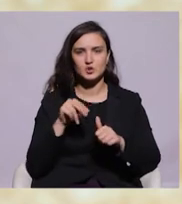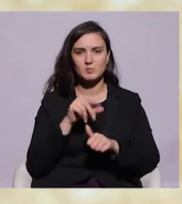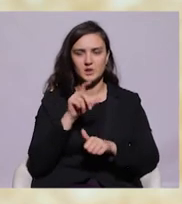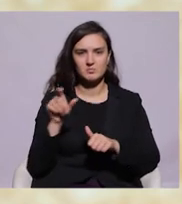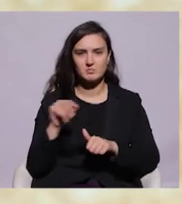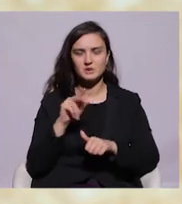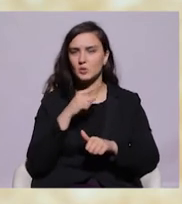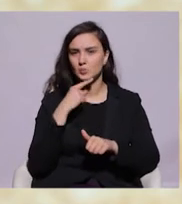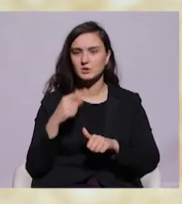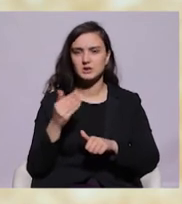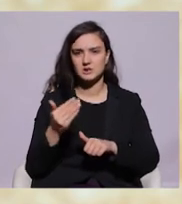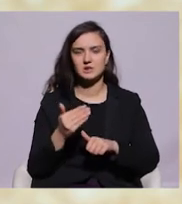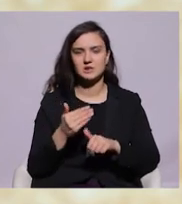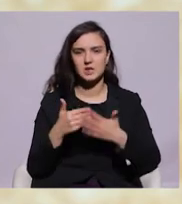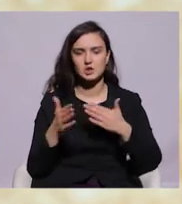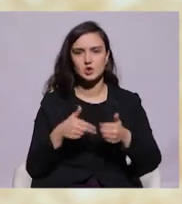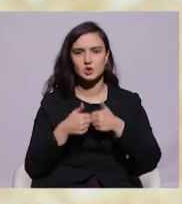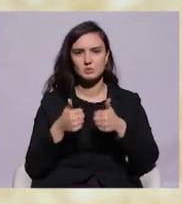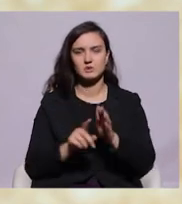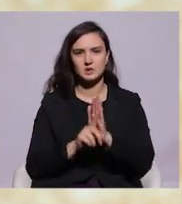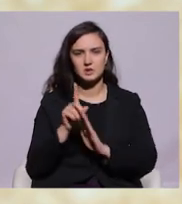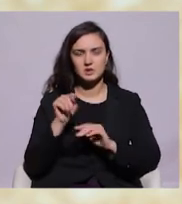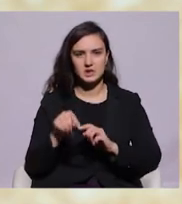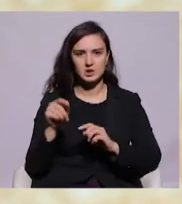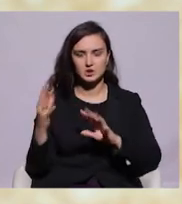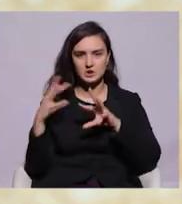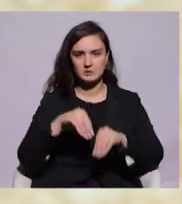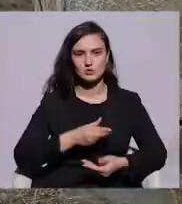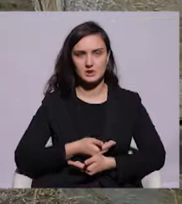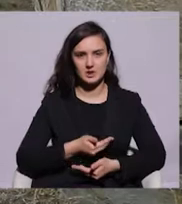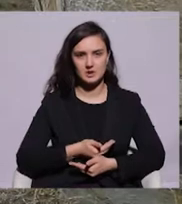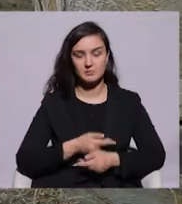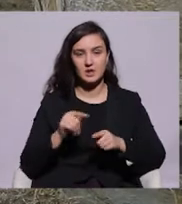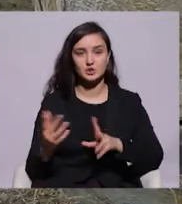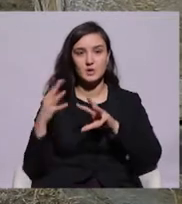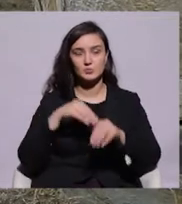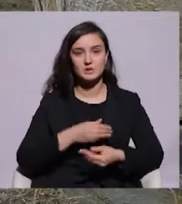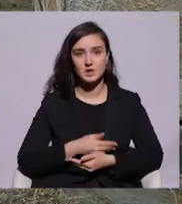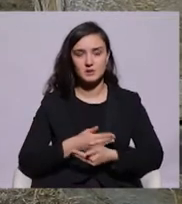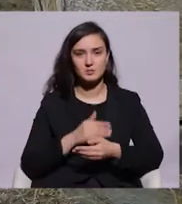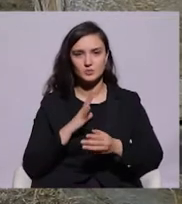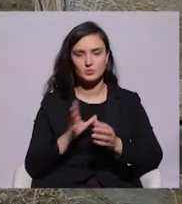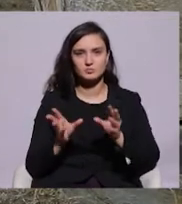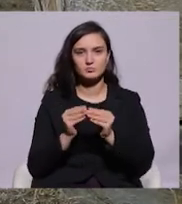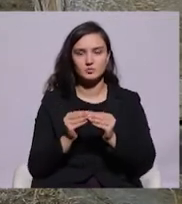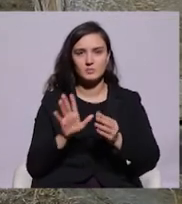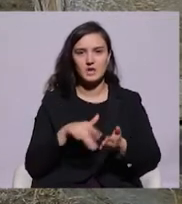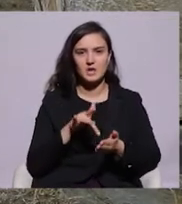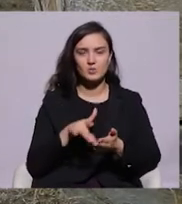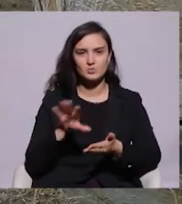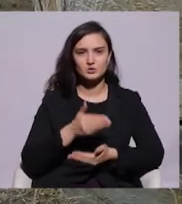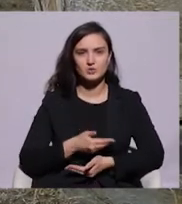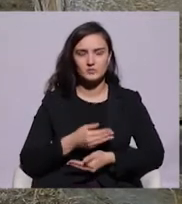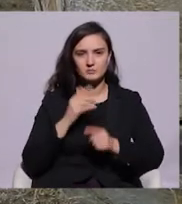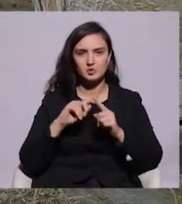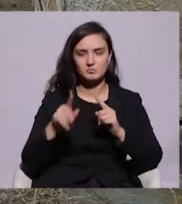მყოფმა სომხებმა და რუსეთის იმპერიის ხელშეწყობით დაიწყეს აქ ჩამოსახლება. აქ ჩამოსახლებას მოყვა ის, რომ ქალაქური